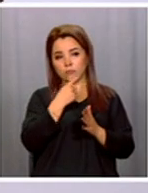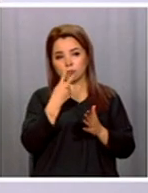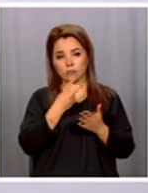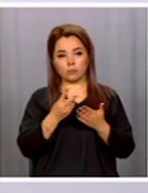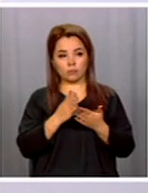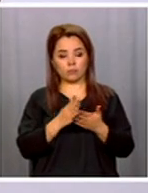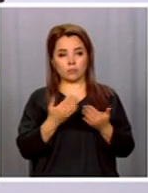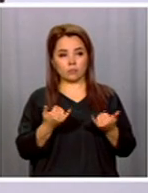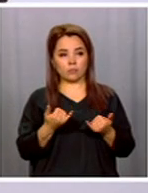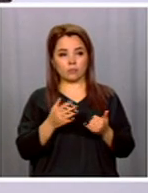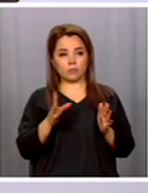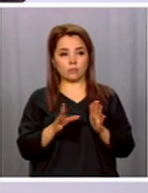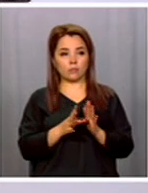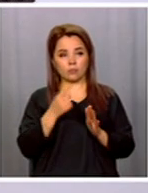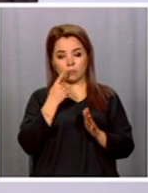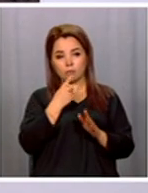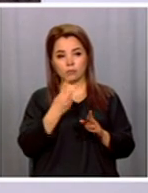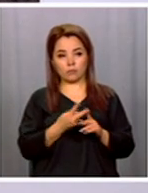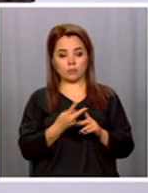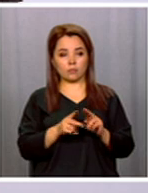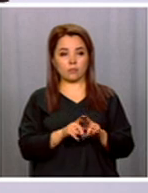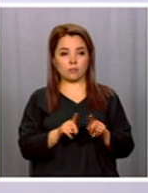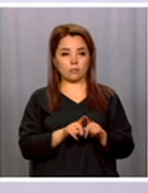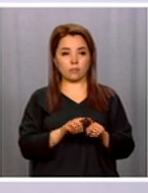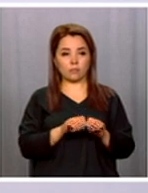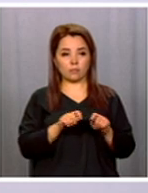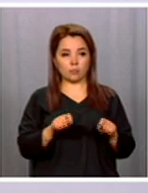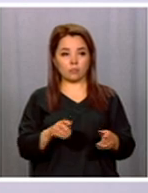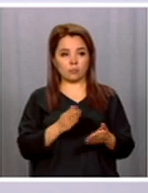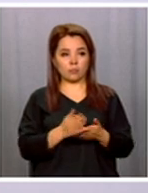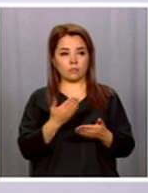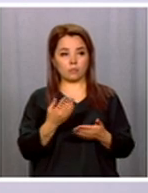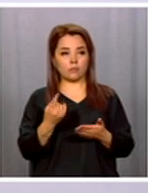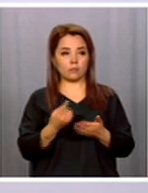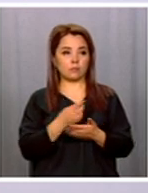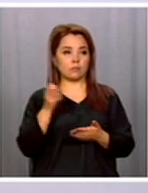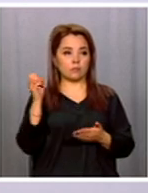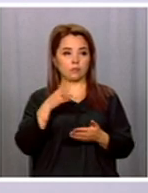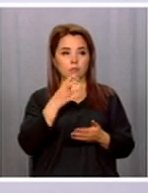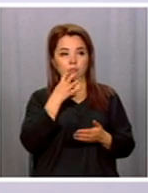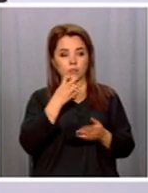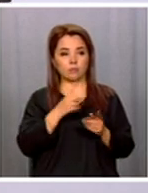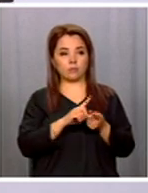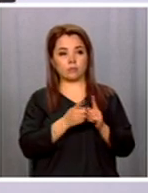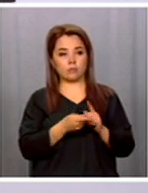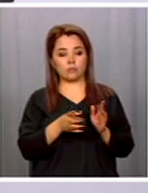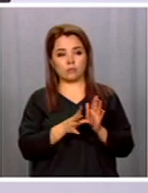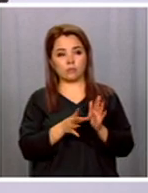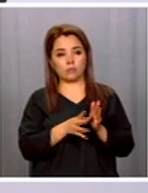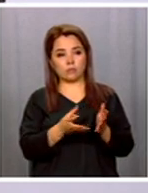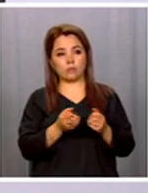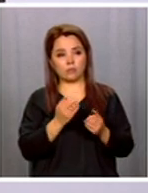балама энергия көздеріне тоқталып кетейік. Ол бірінші күн жылуынан алынатын энергия көздері, судың көтерілуі